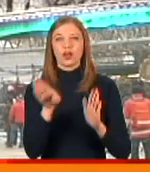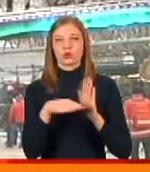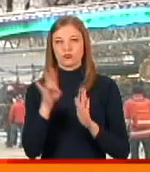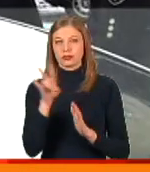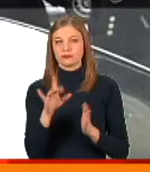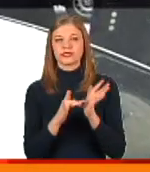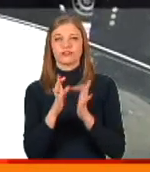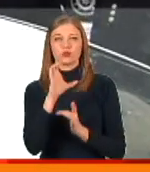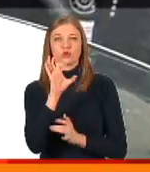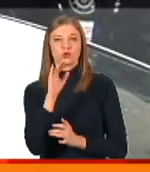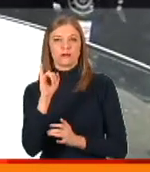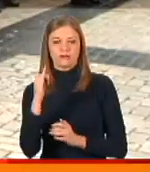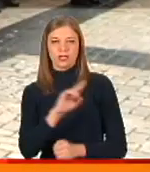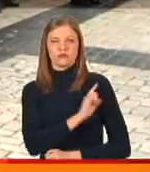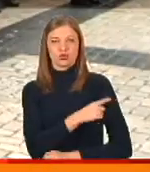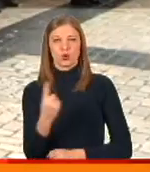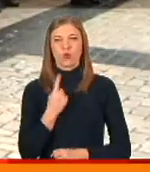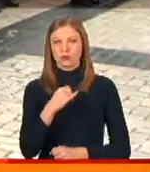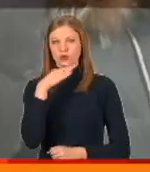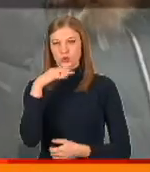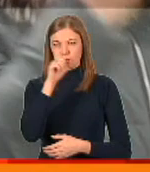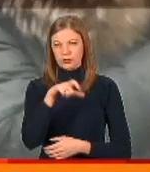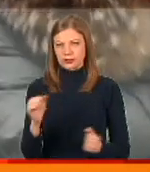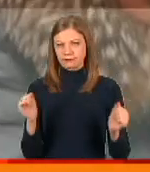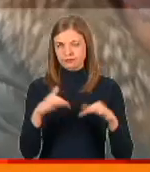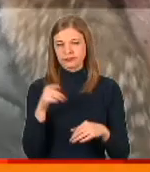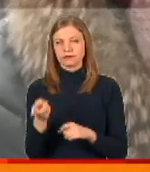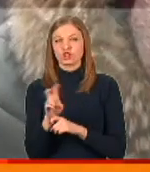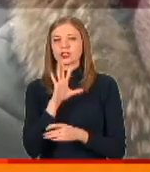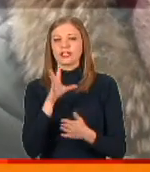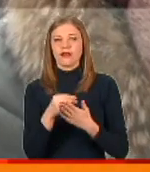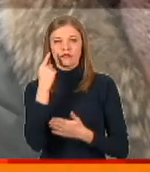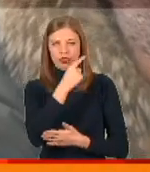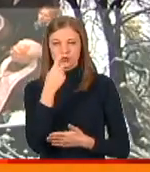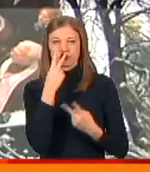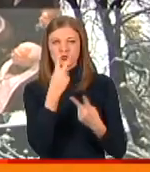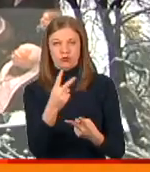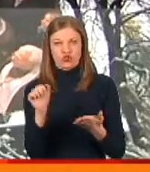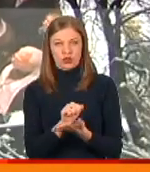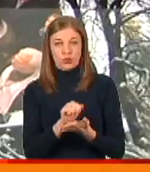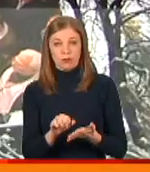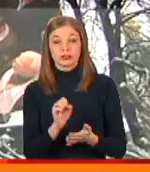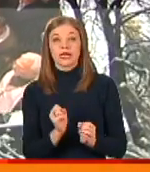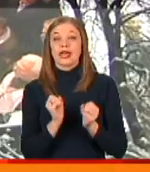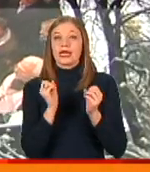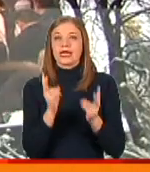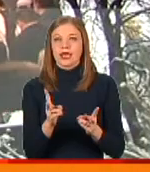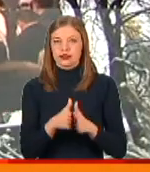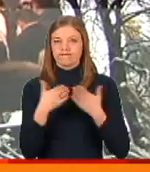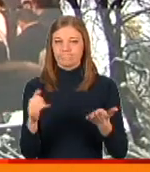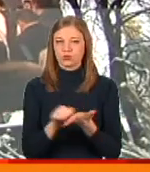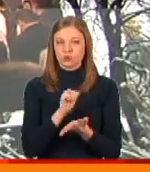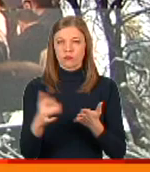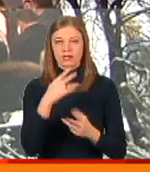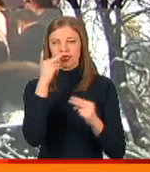Святої Софії підсилена охорона і сотні вірян. Вони прийшли на власні очі побачити Томос. Про те, як розгортають документ,